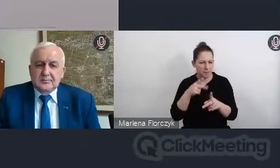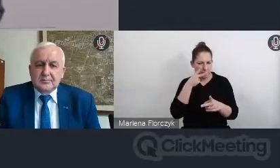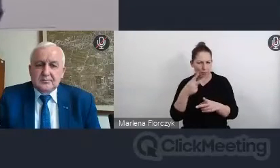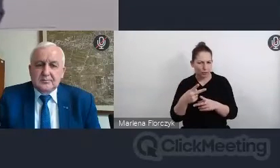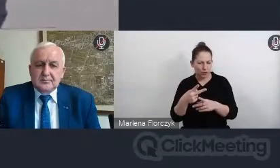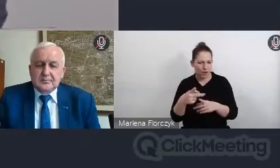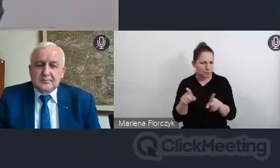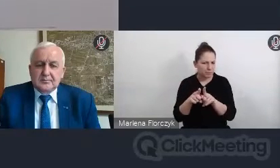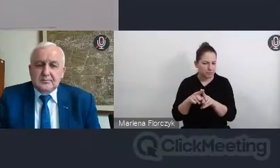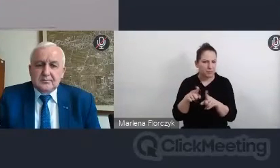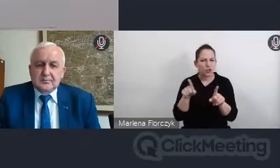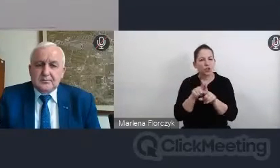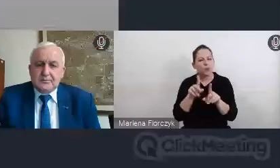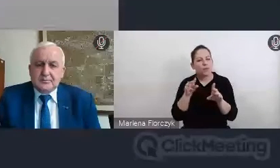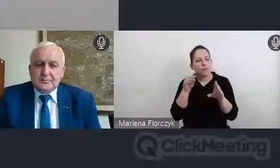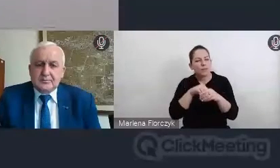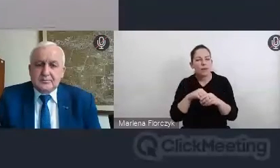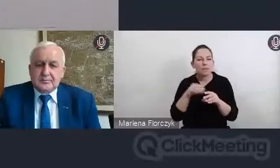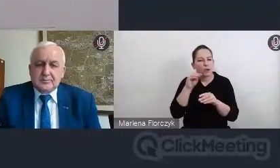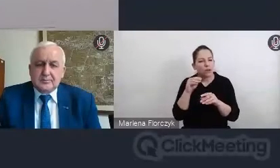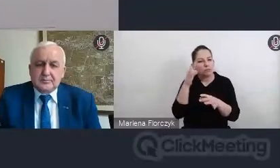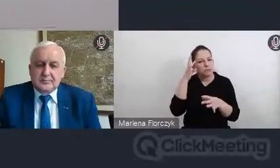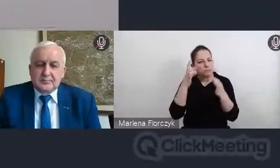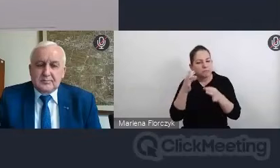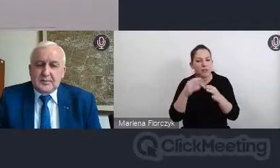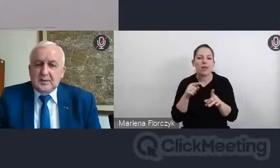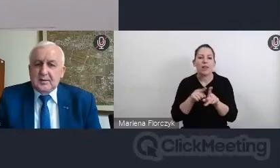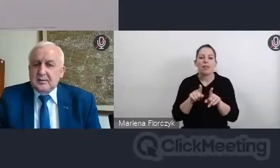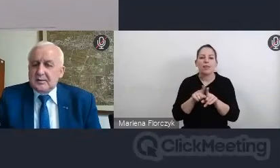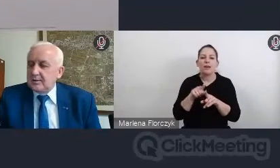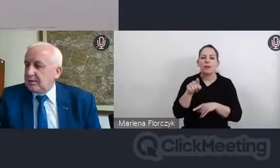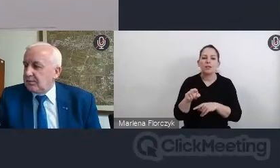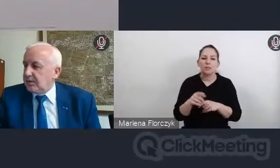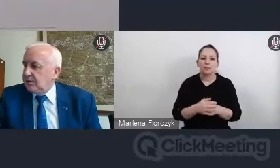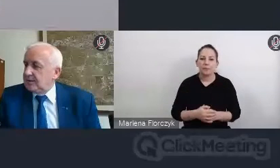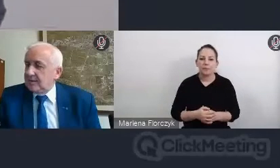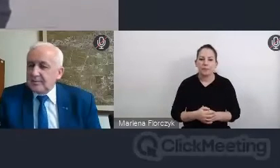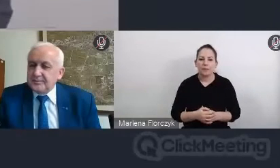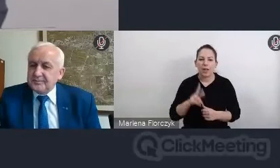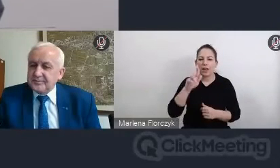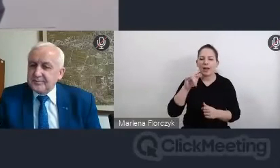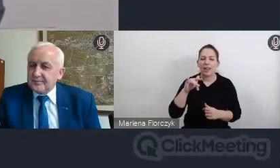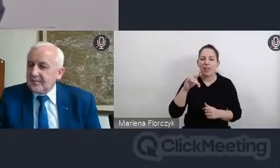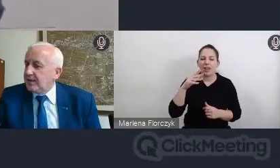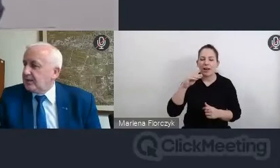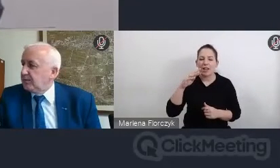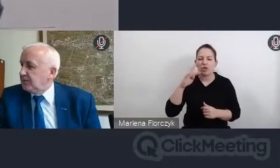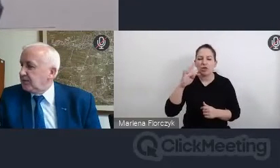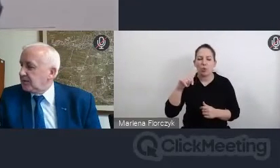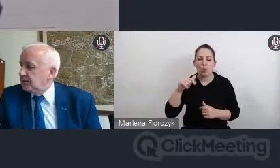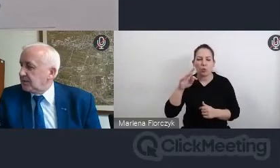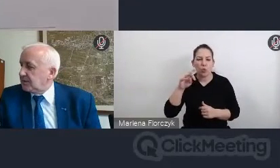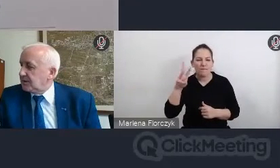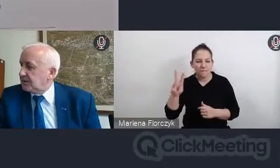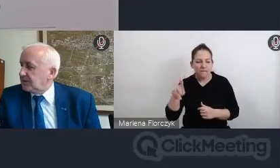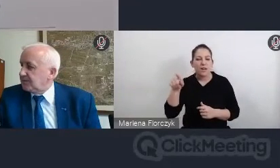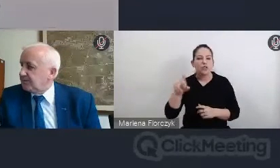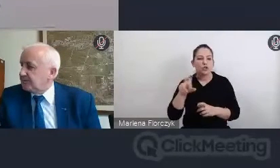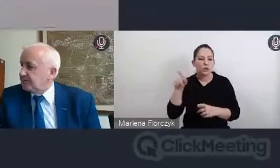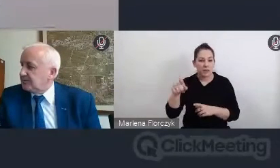czy są jeszcze jakieś inne wątki. Myślę, że ten wątek, który był podkreślany w redukowach, jest ciekawy do dyskusji. Czy MRL nadaje się